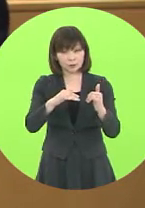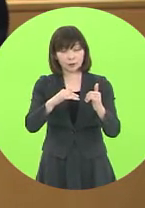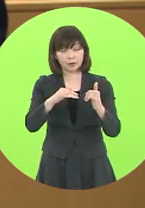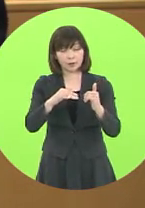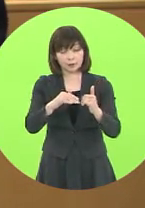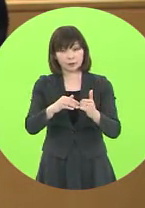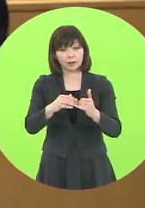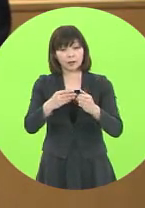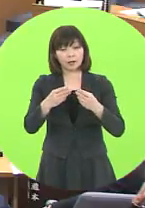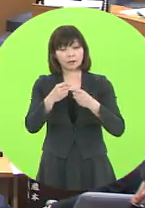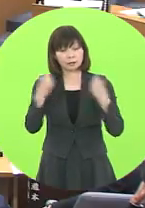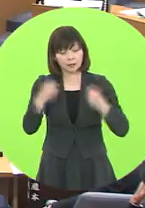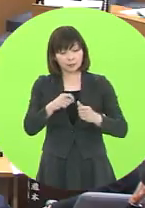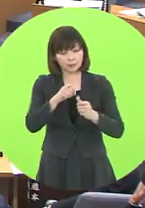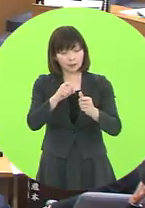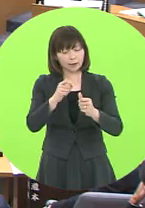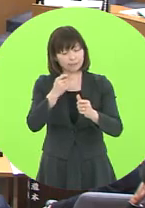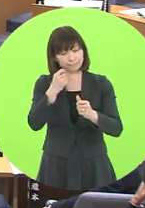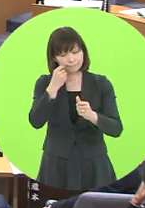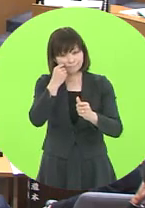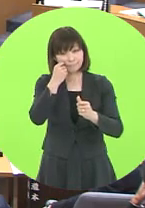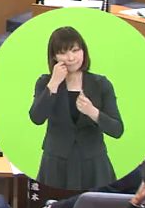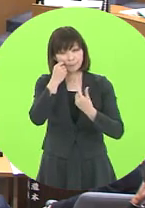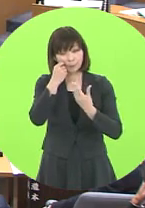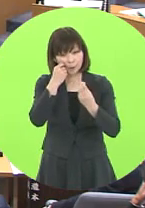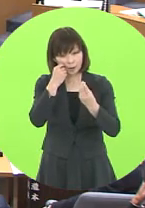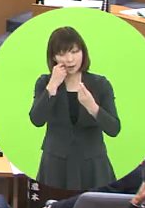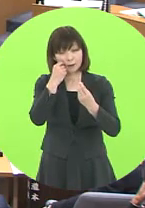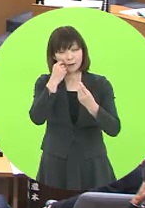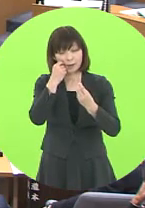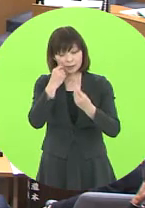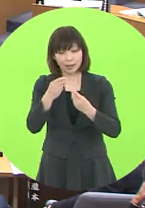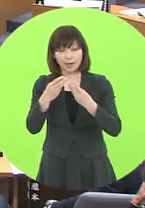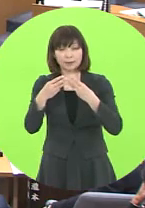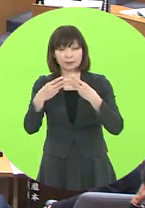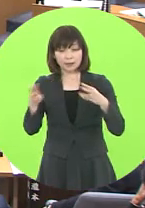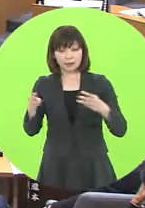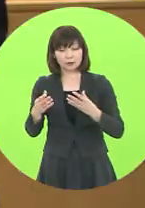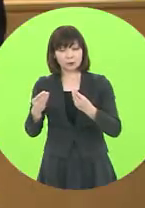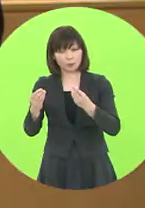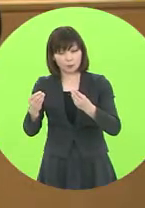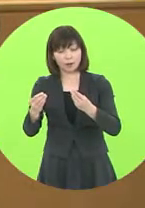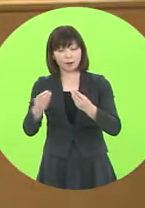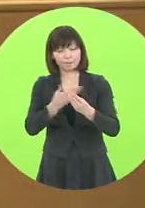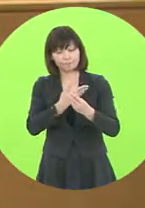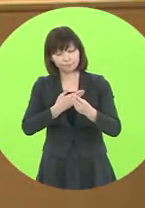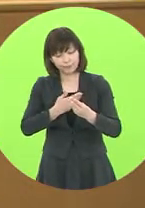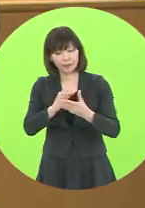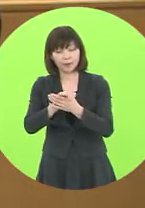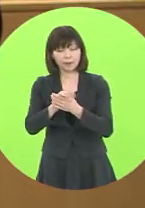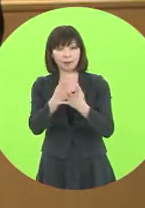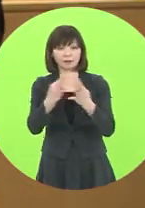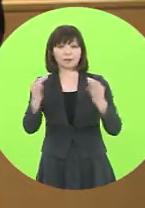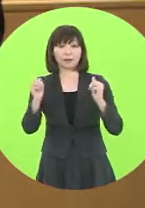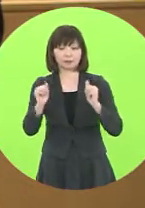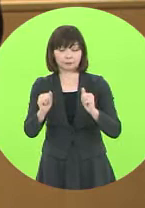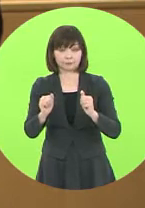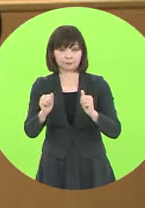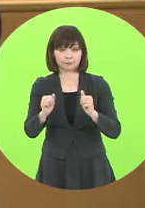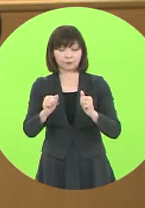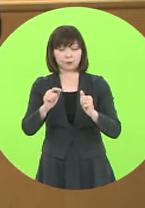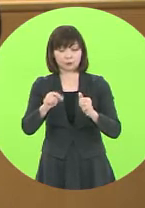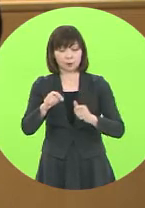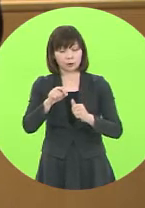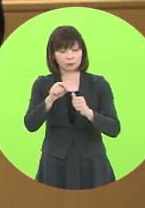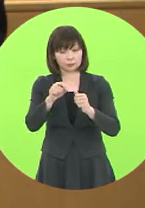用に就くことができず、そのまま非正規雇用に置かれている仲間が多くいます。この世代の非正規雇用者は全